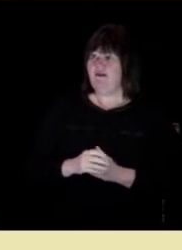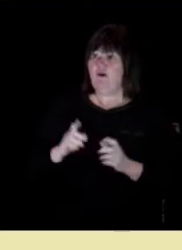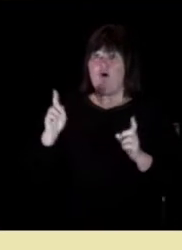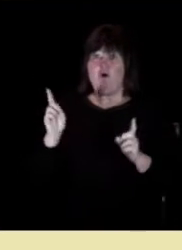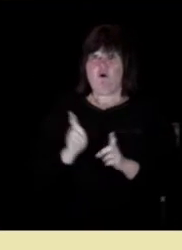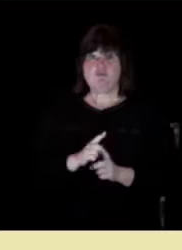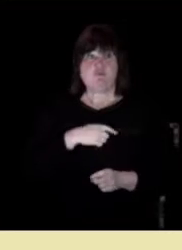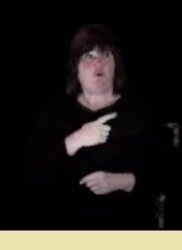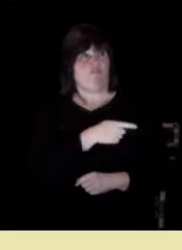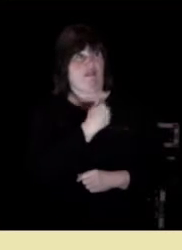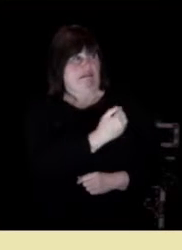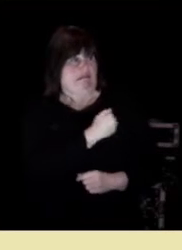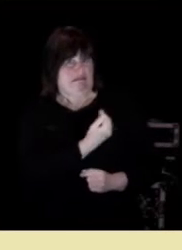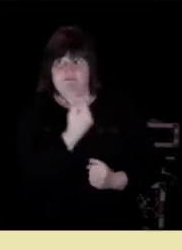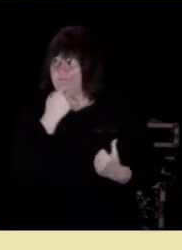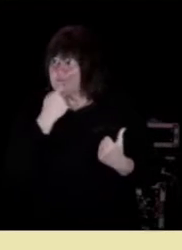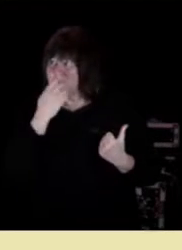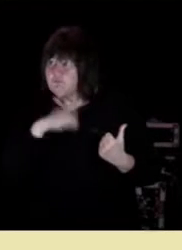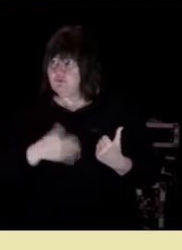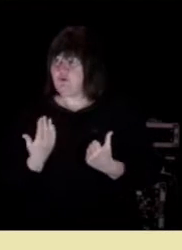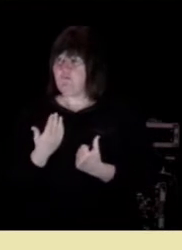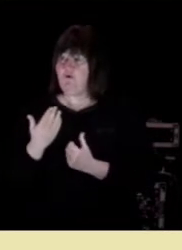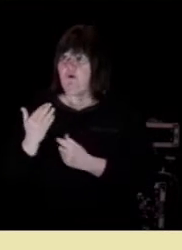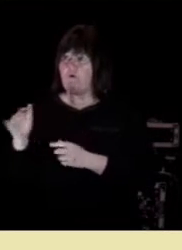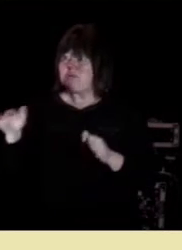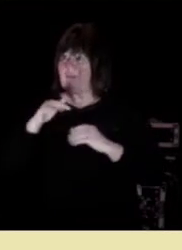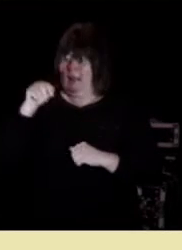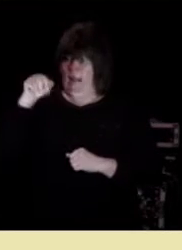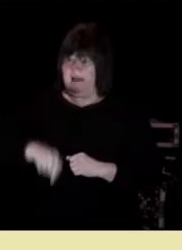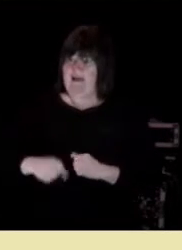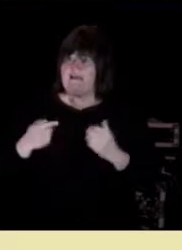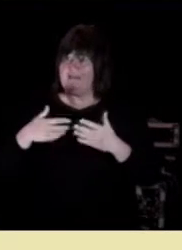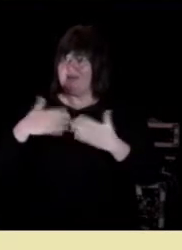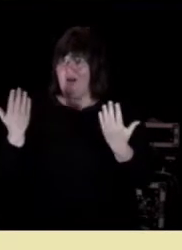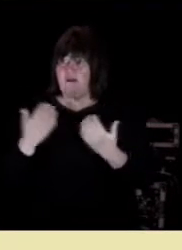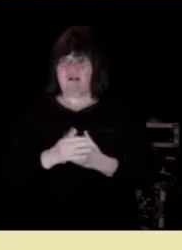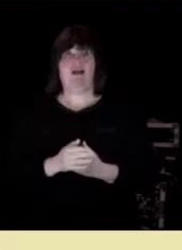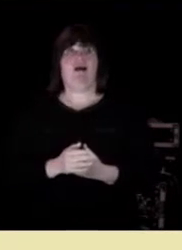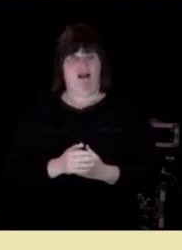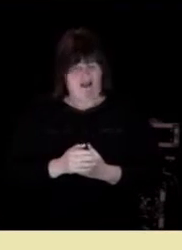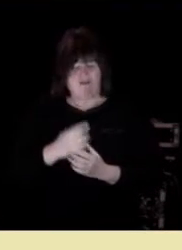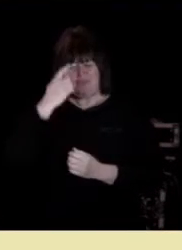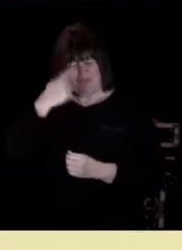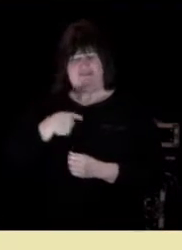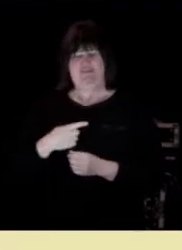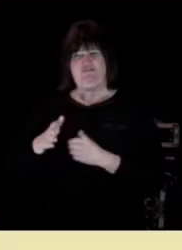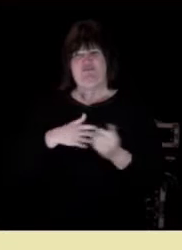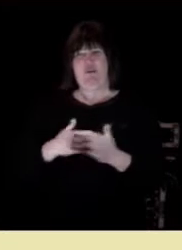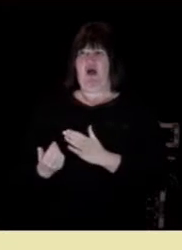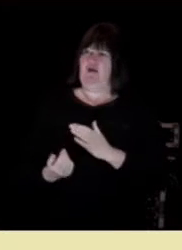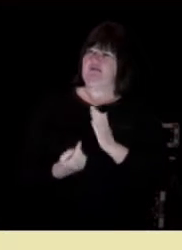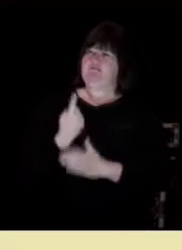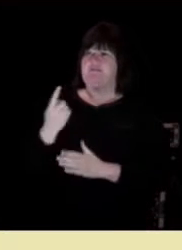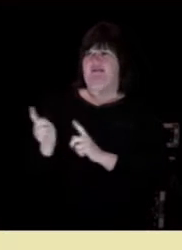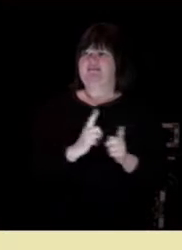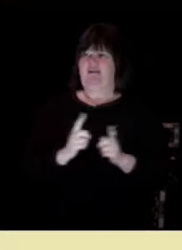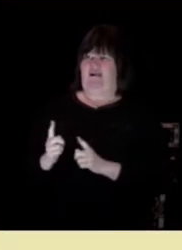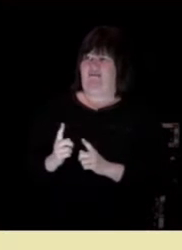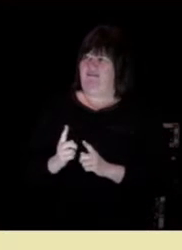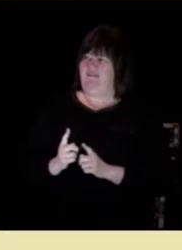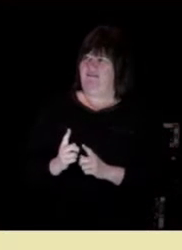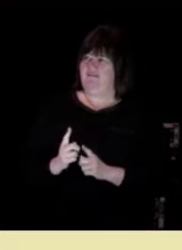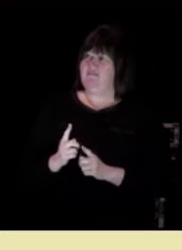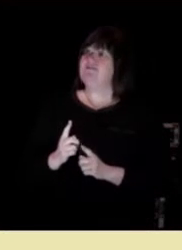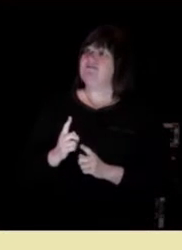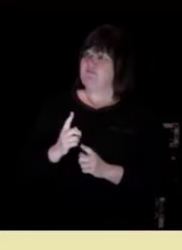så tenkte vi at vi skulle skrive en sang som gjorde nettopp det. Så den her sangen heter rett og slett «Hva helse